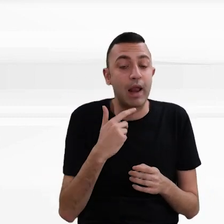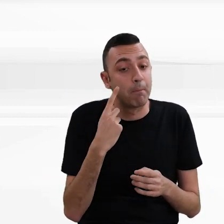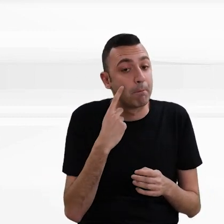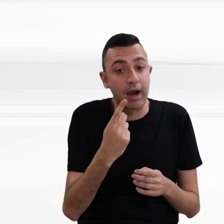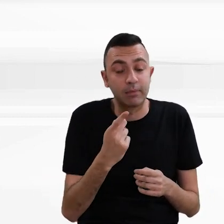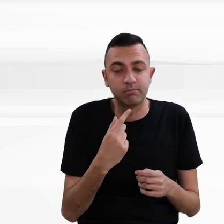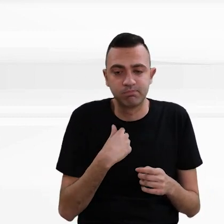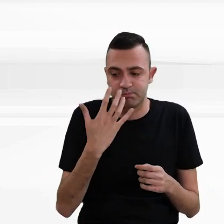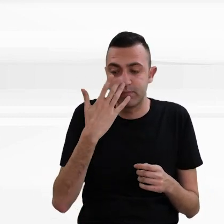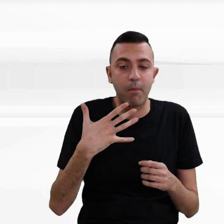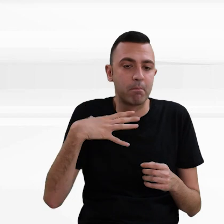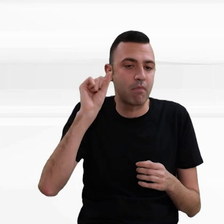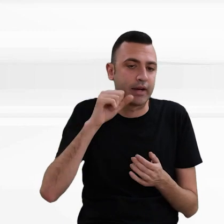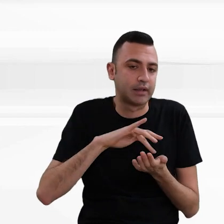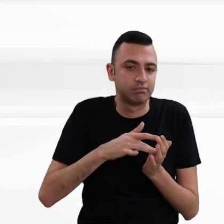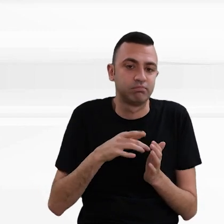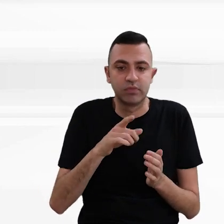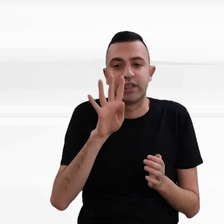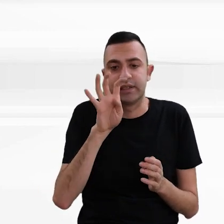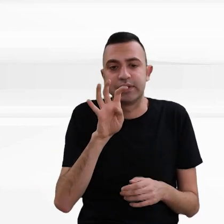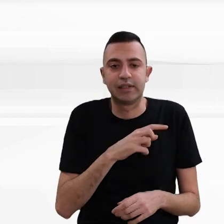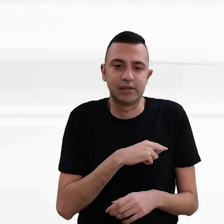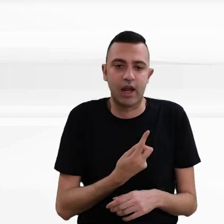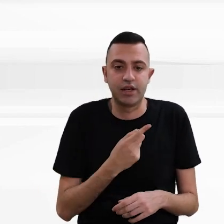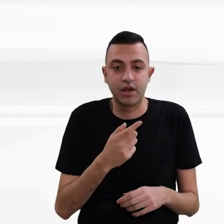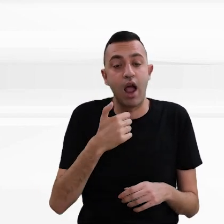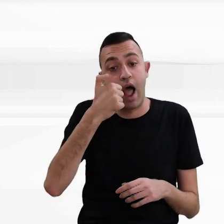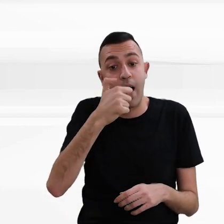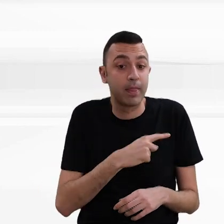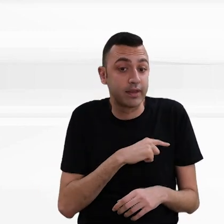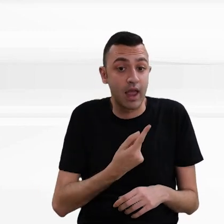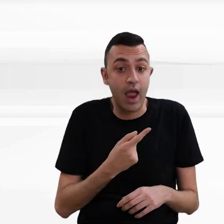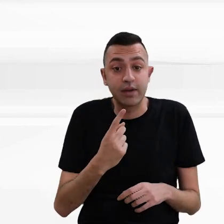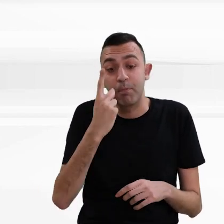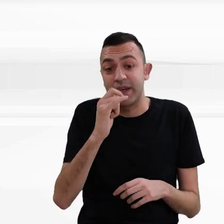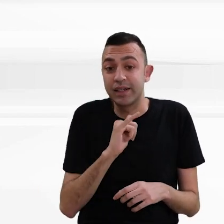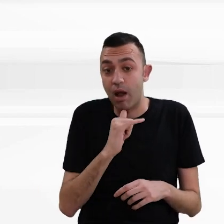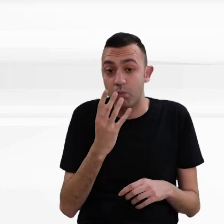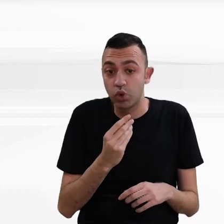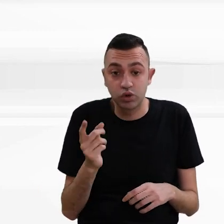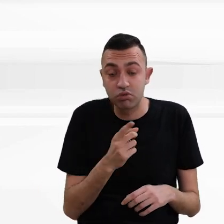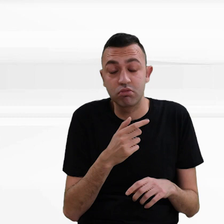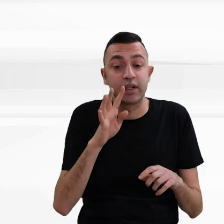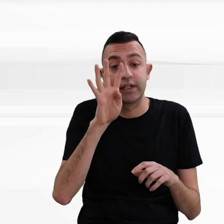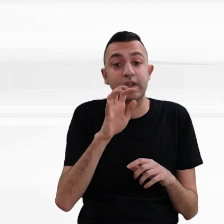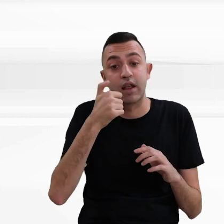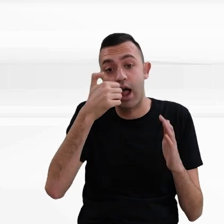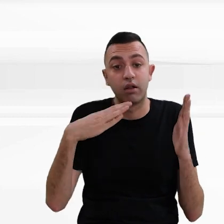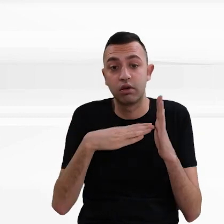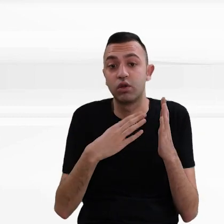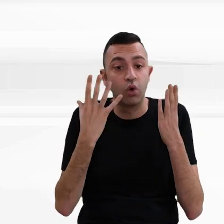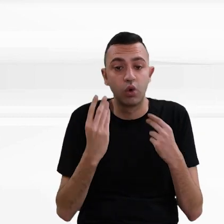baktığın zaman pilavın Merkez açısı 48 Ece sevgili öğrenciler altı derece bir gram düşerse 48/6